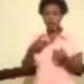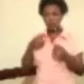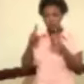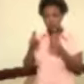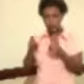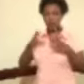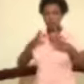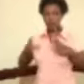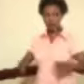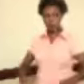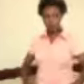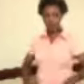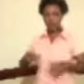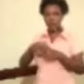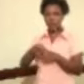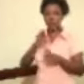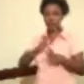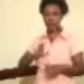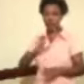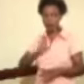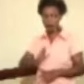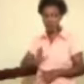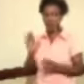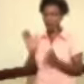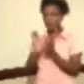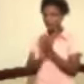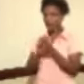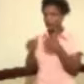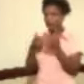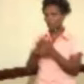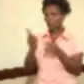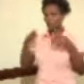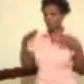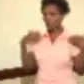bien. Moi-même, bien. Incident clos. Merci le public.